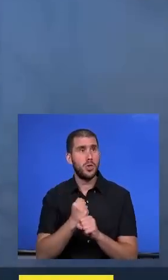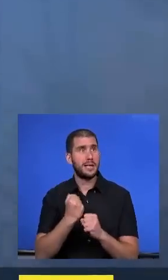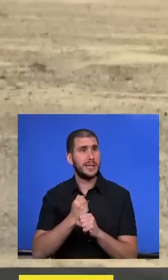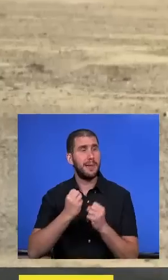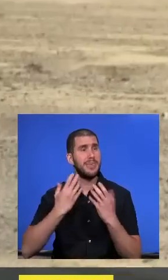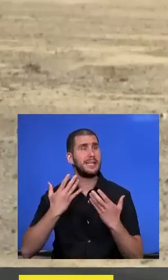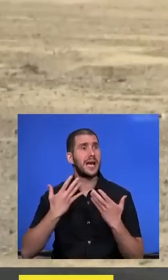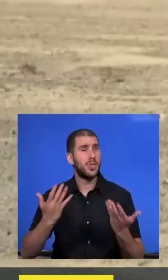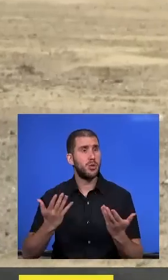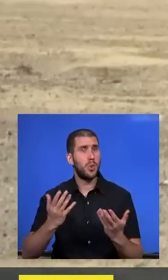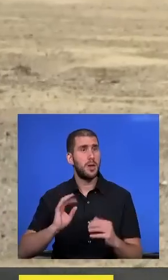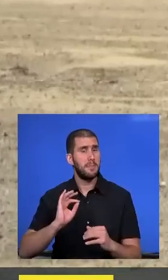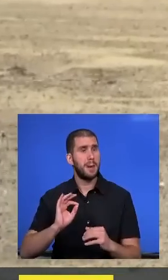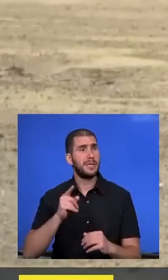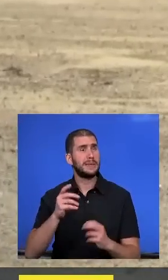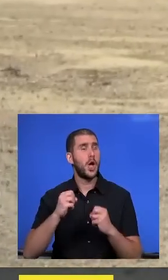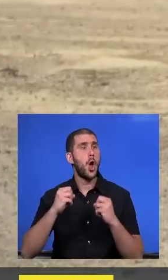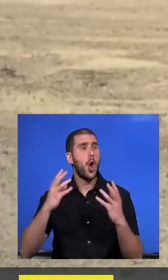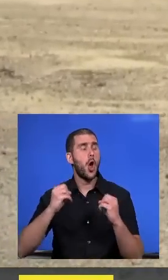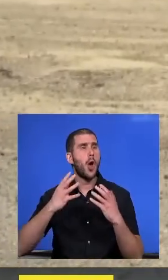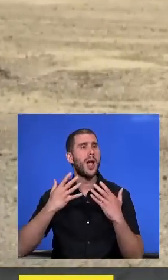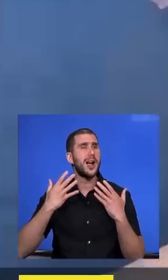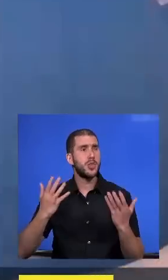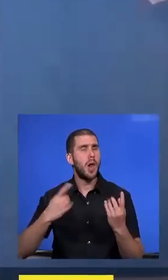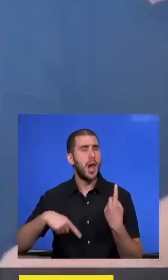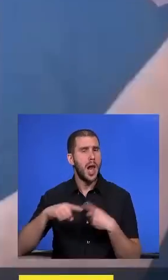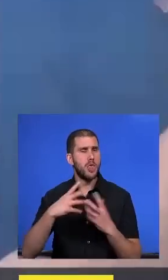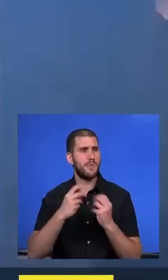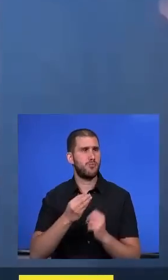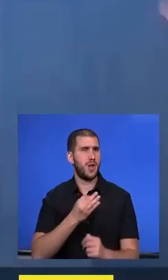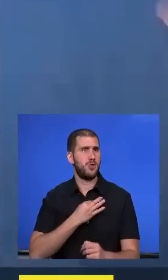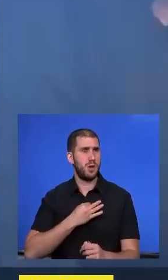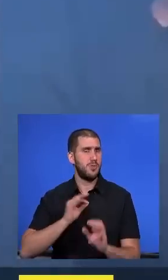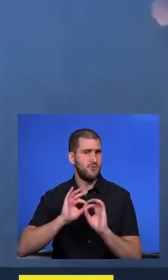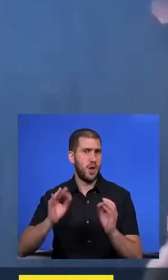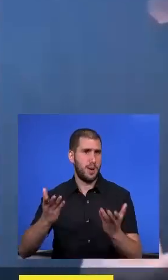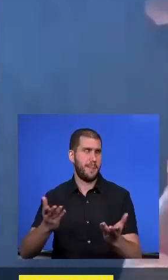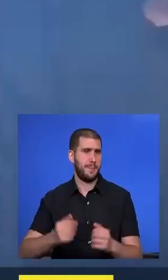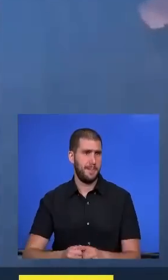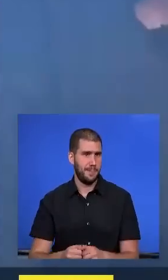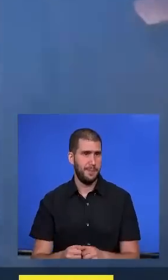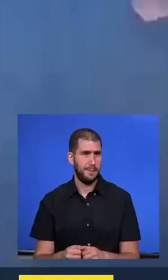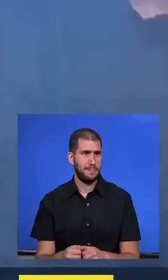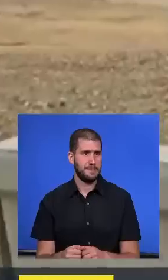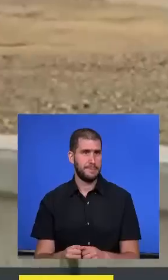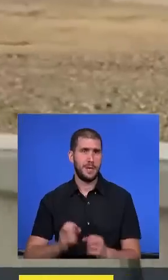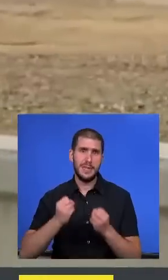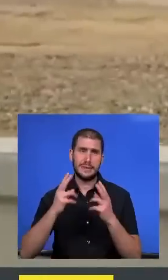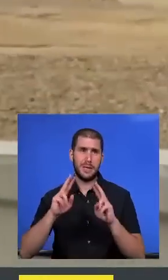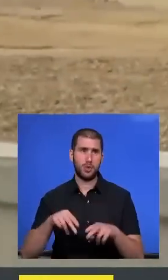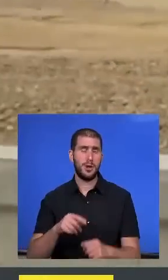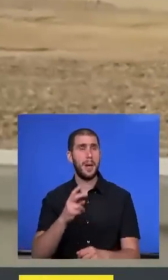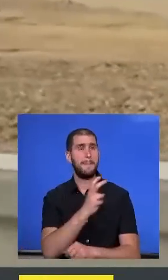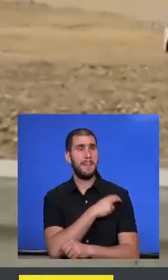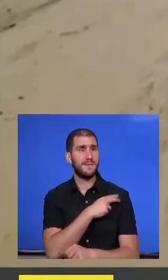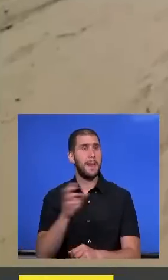גדול. שזה אור, אור גדול לנו ולמשפחה שלה. יש ניסים. המפכ"ל מינה